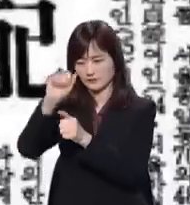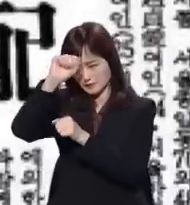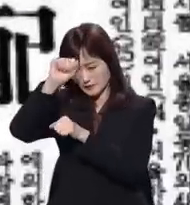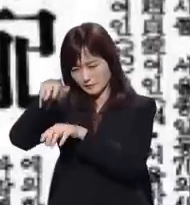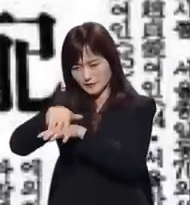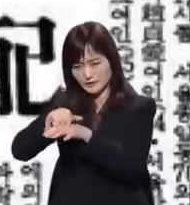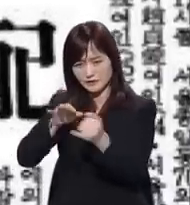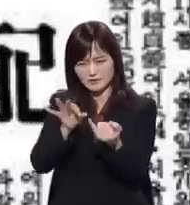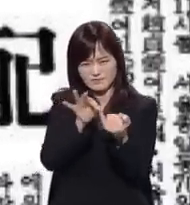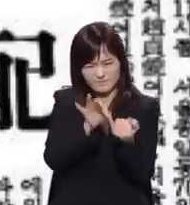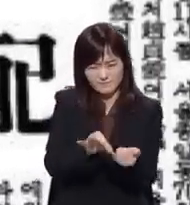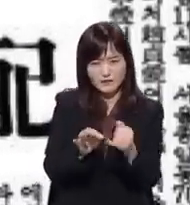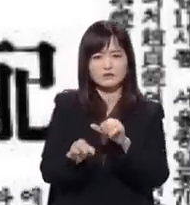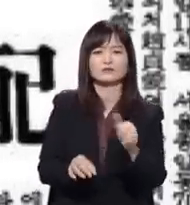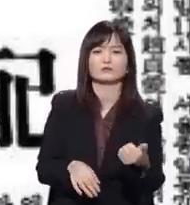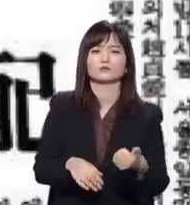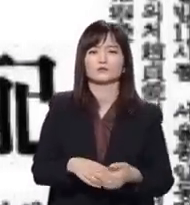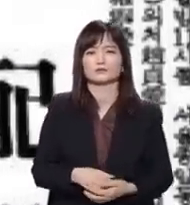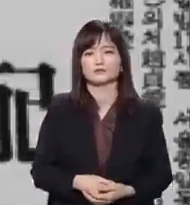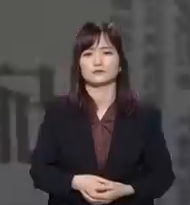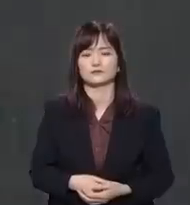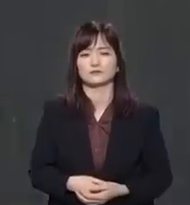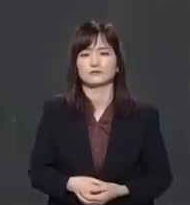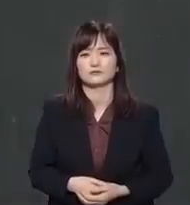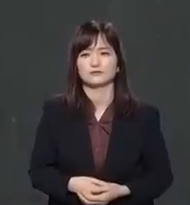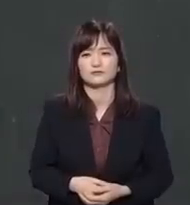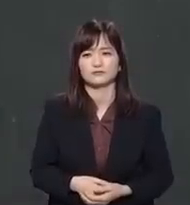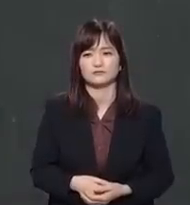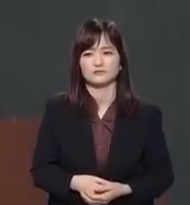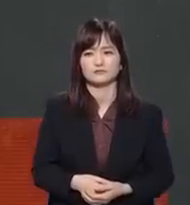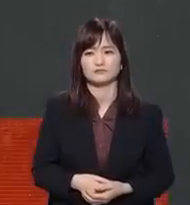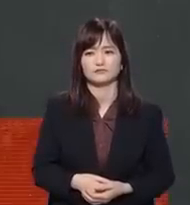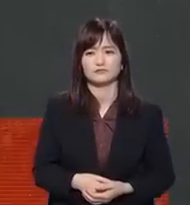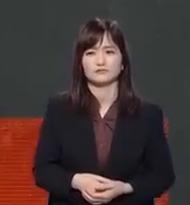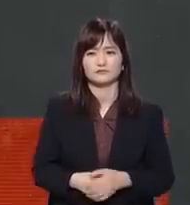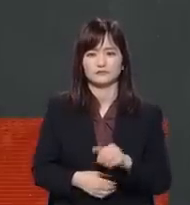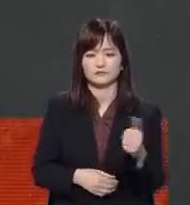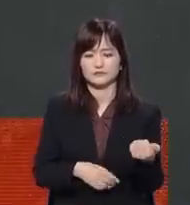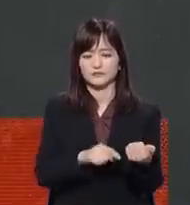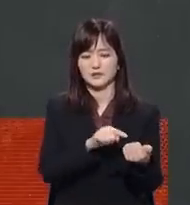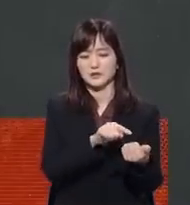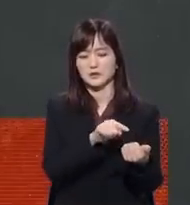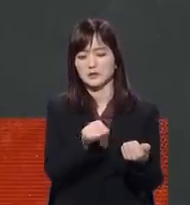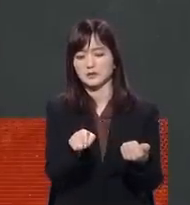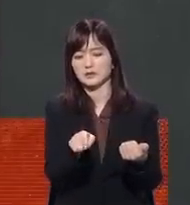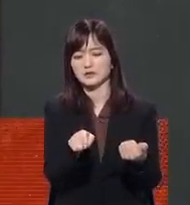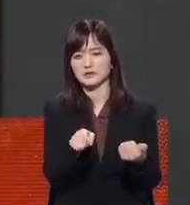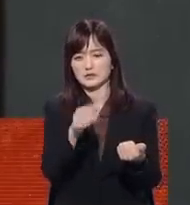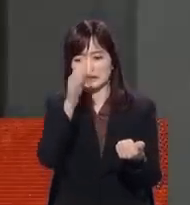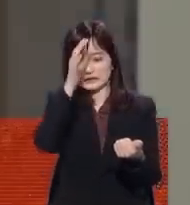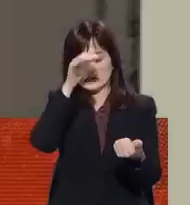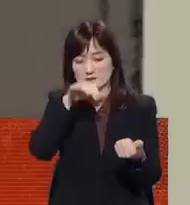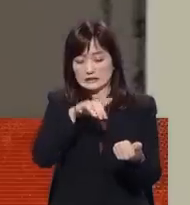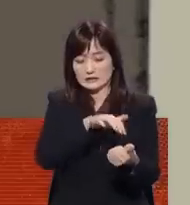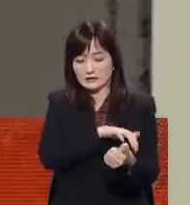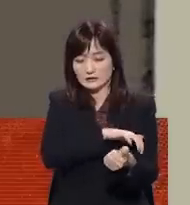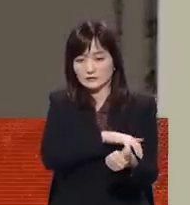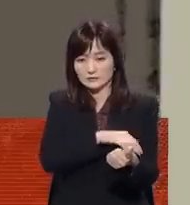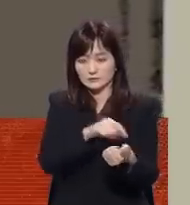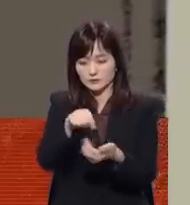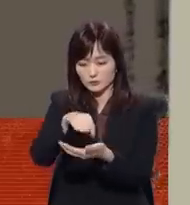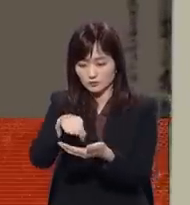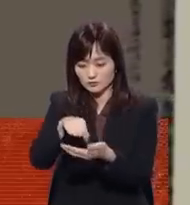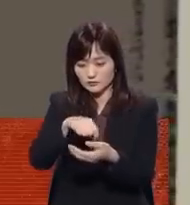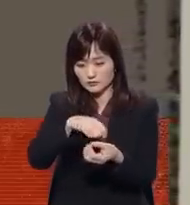그런 상황이었습니다 그런데 앞서도 말씀드렸다시피 양변호사님 그 시신 옆에 정말 섬뜩한 쪽지가 있었다